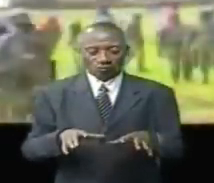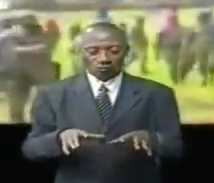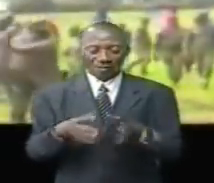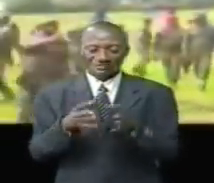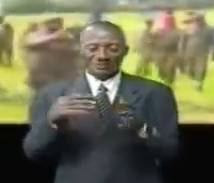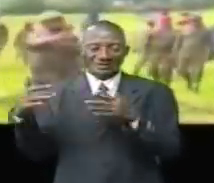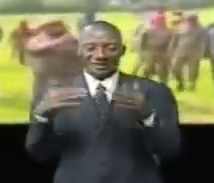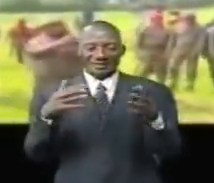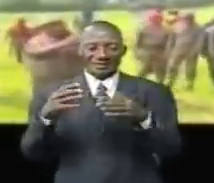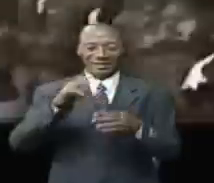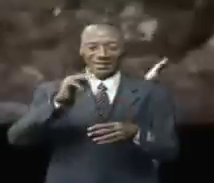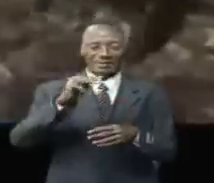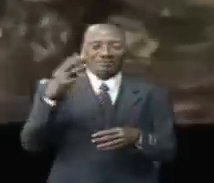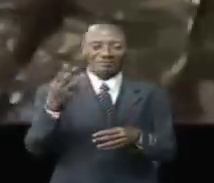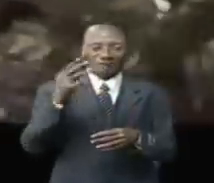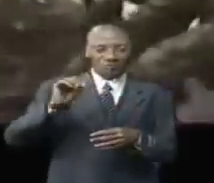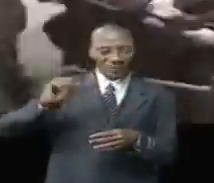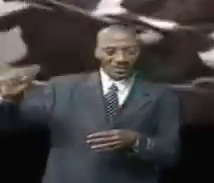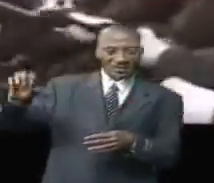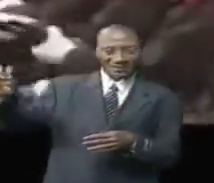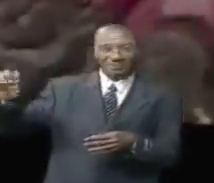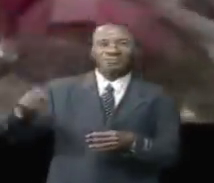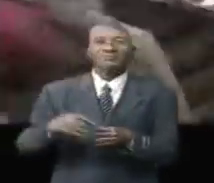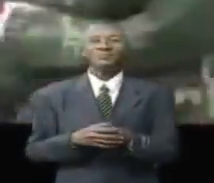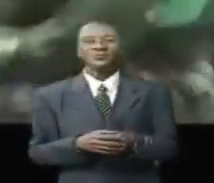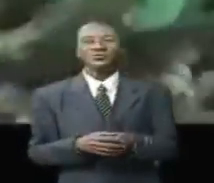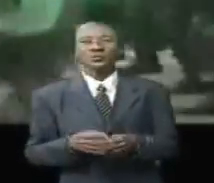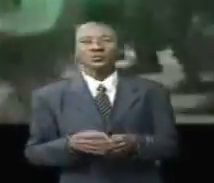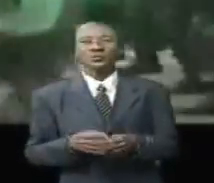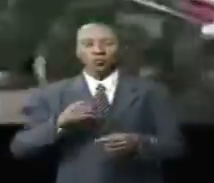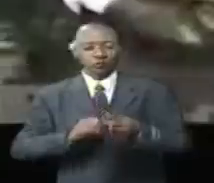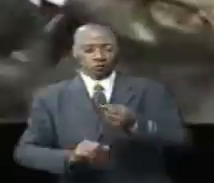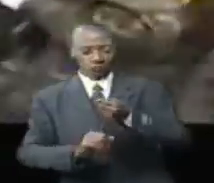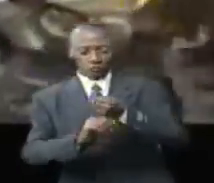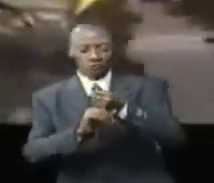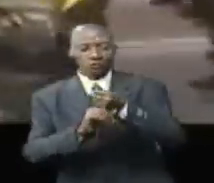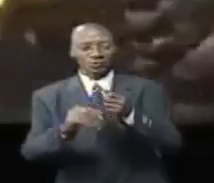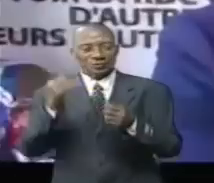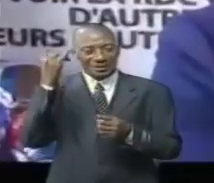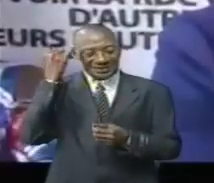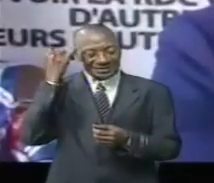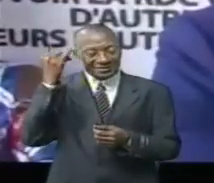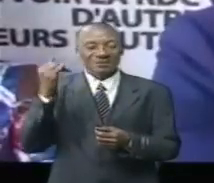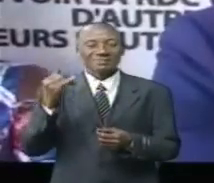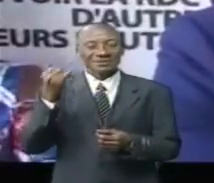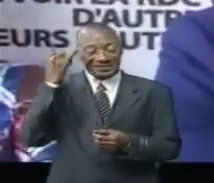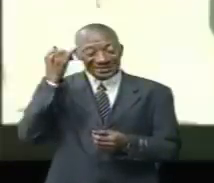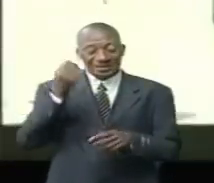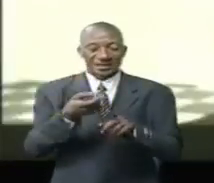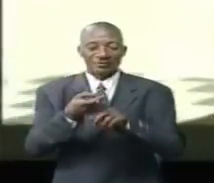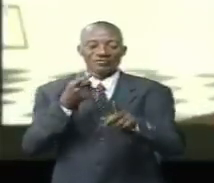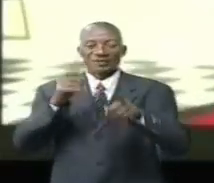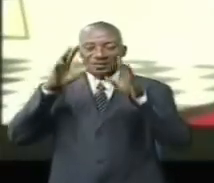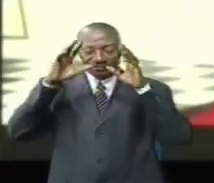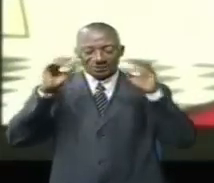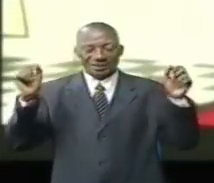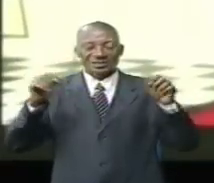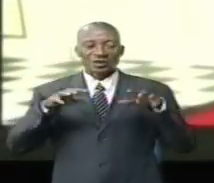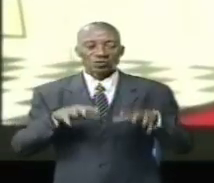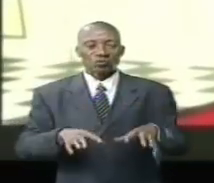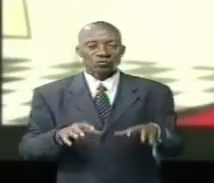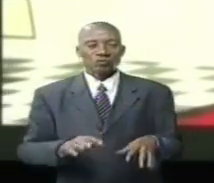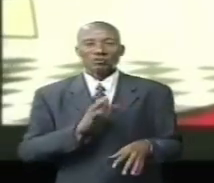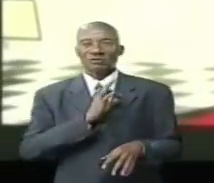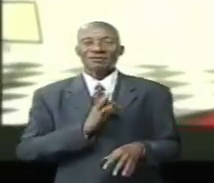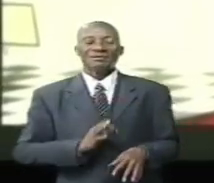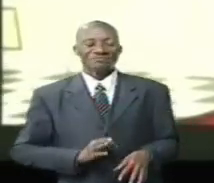Nous soutenons l'initiative diplomatique initiée par son Excellence, Monsieur le Président de la République démocratique du Congo,